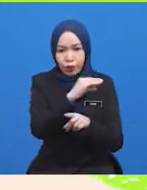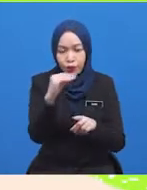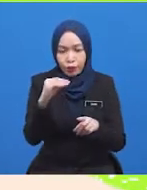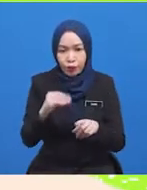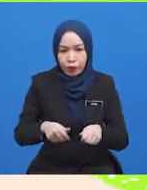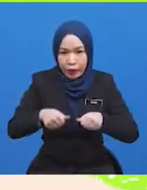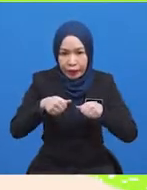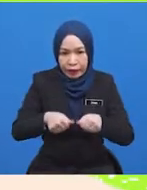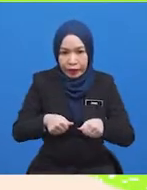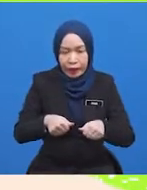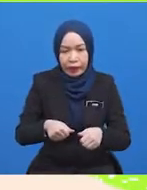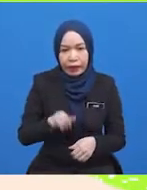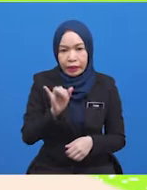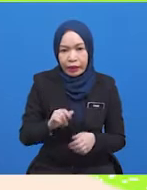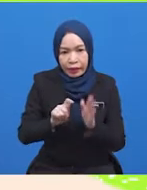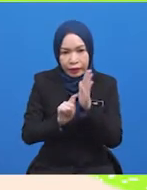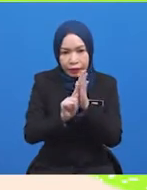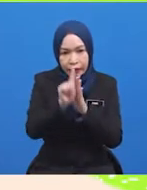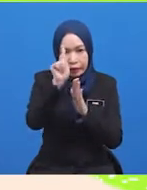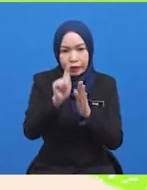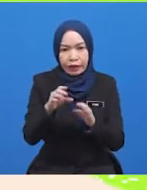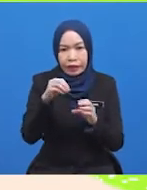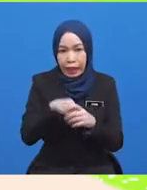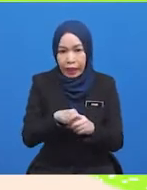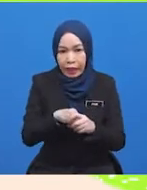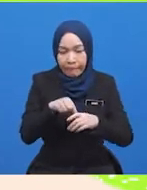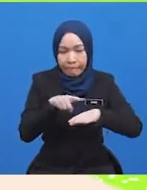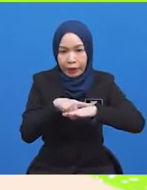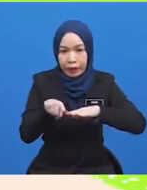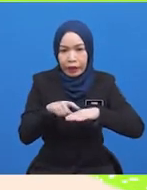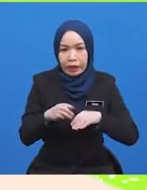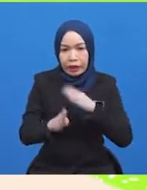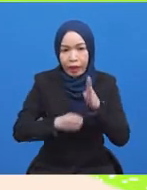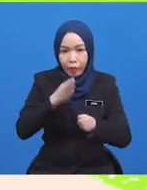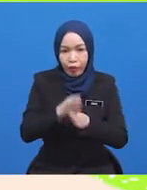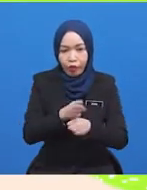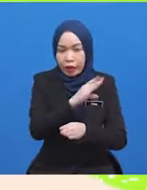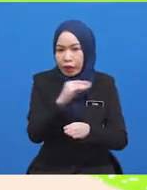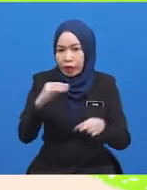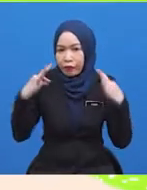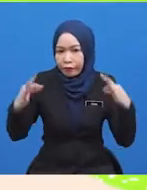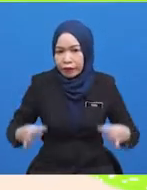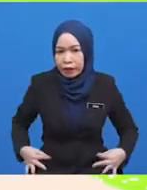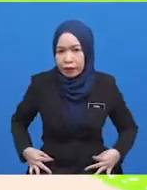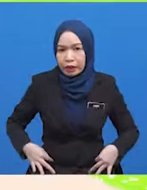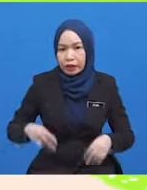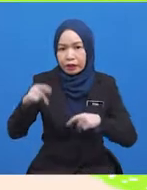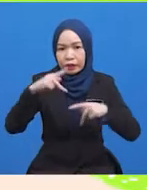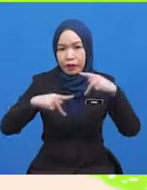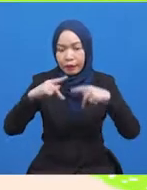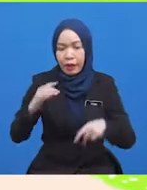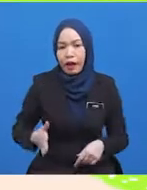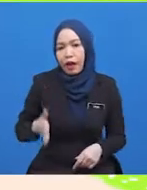di dalam kerak bumi. Kesannya, sifat fizikal dan kimia batuan asal akan